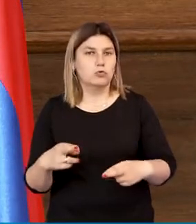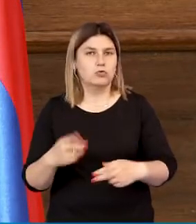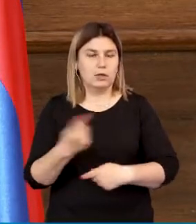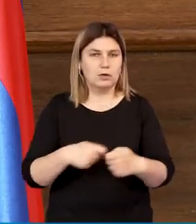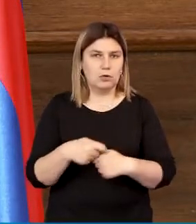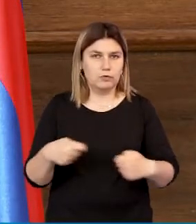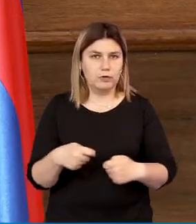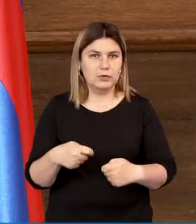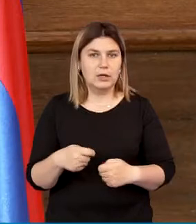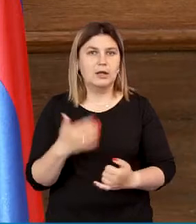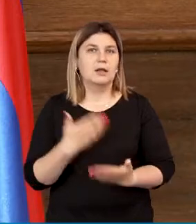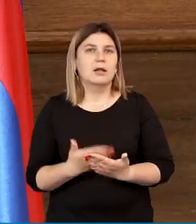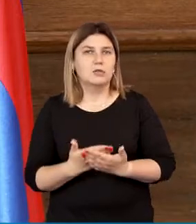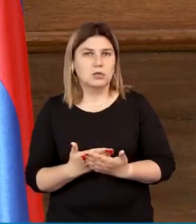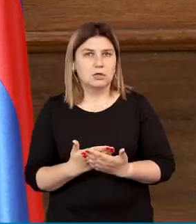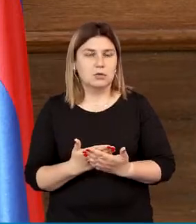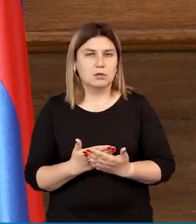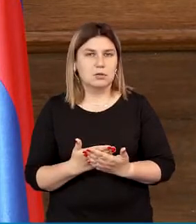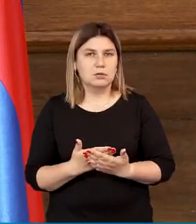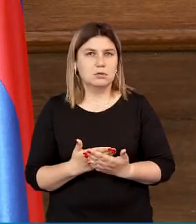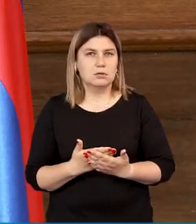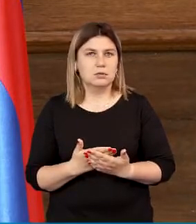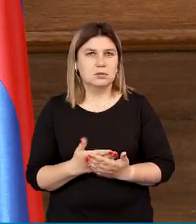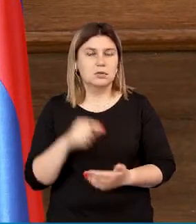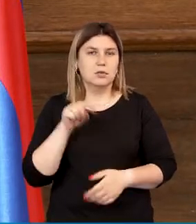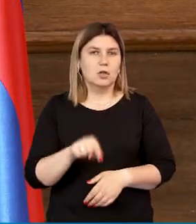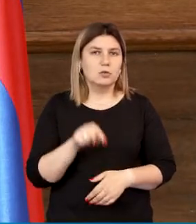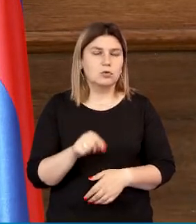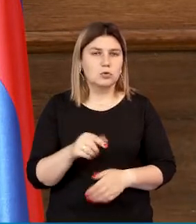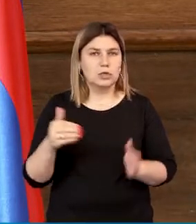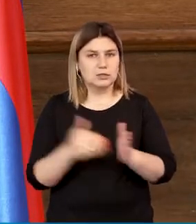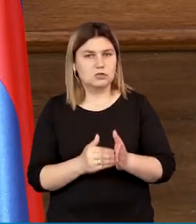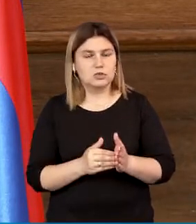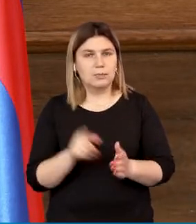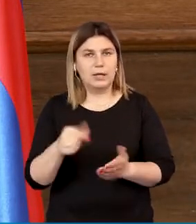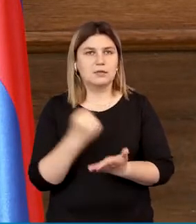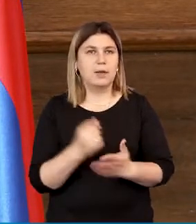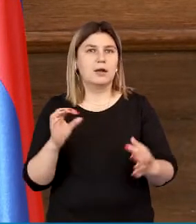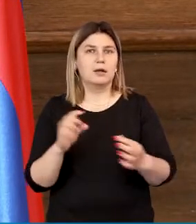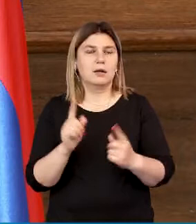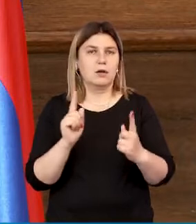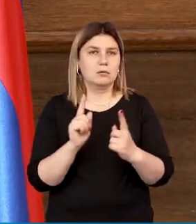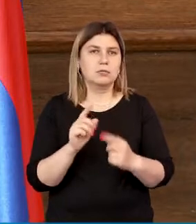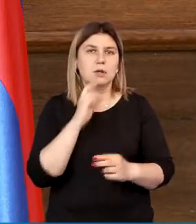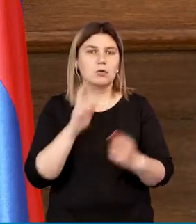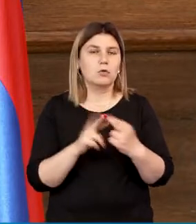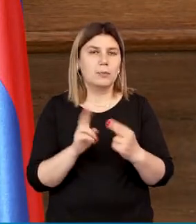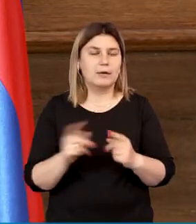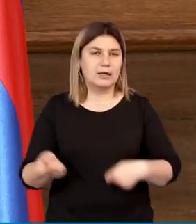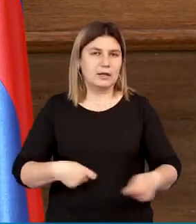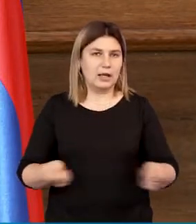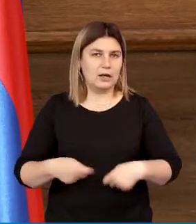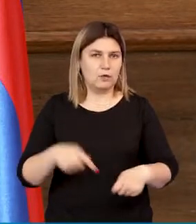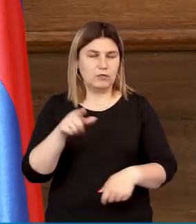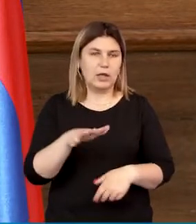rozwiązane. Dlatego no tutaj trzeba się w tej sprawie kontaktować z kierownikiem